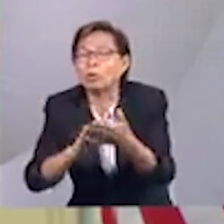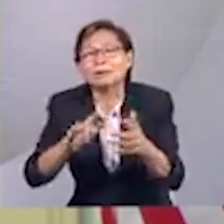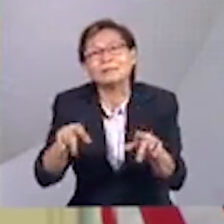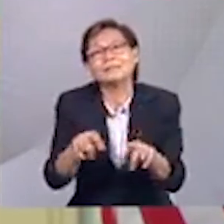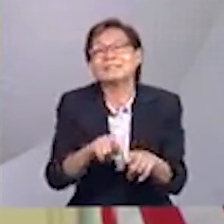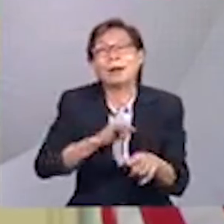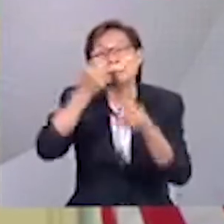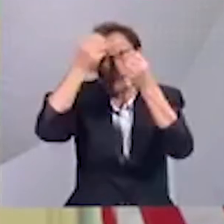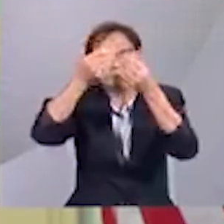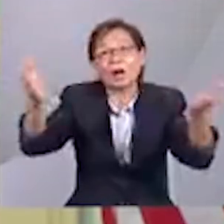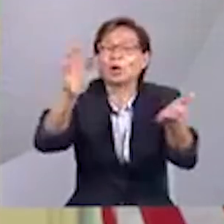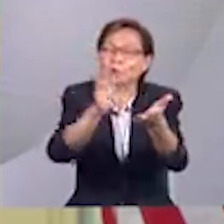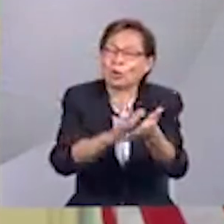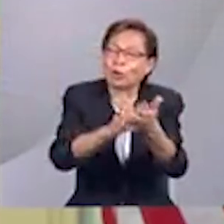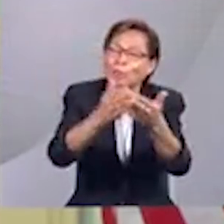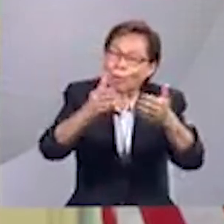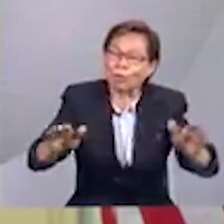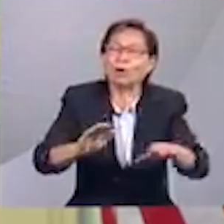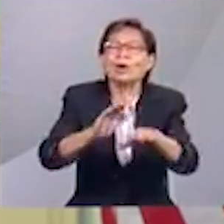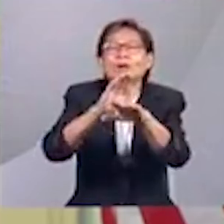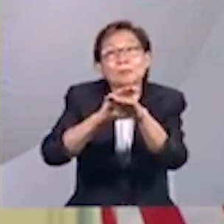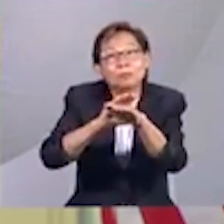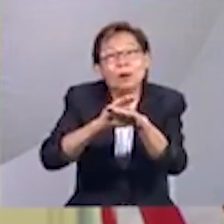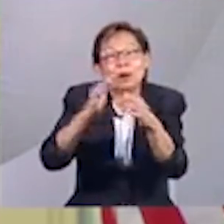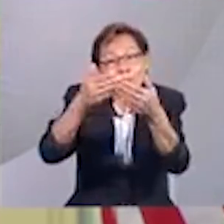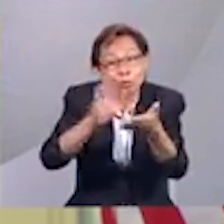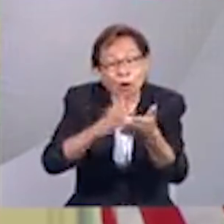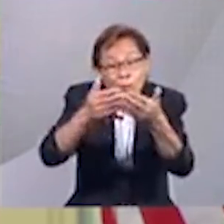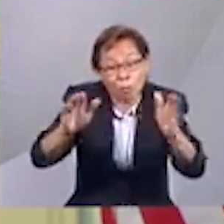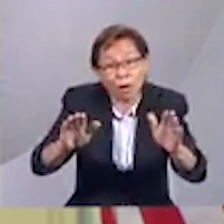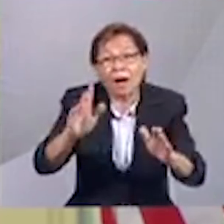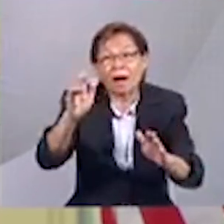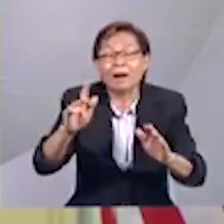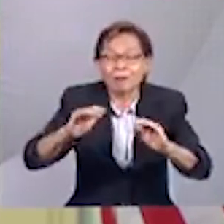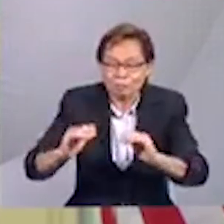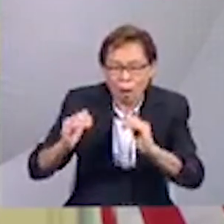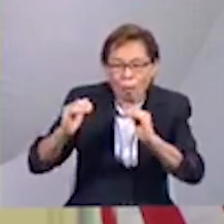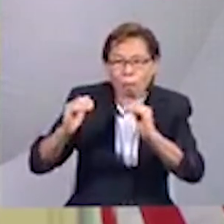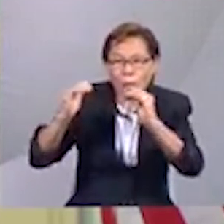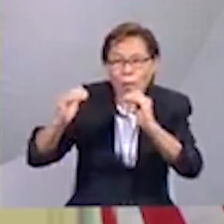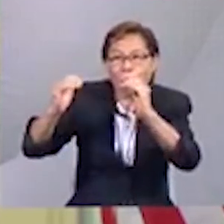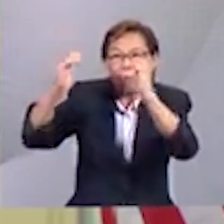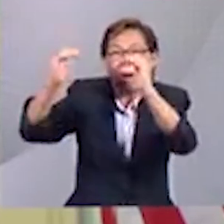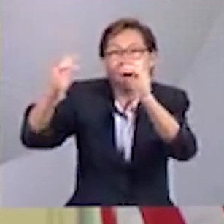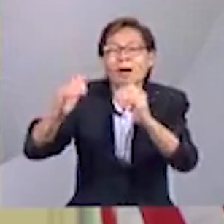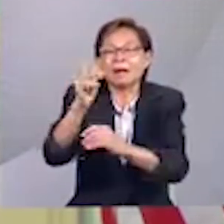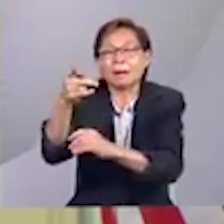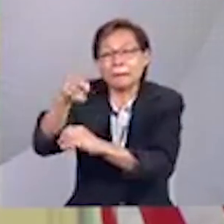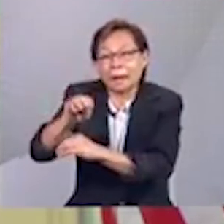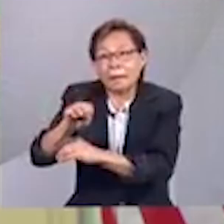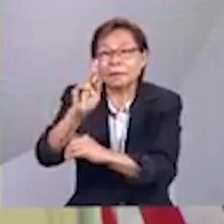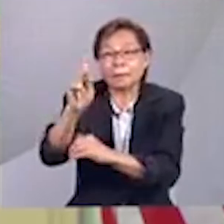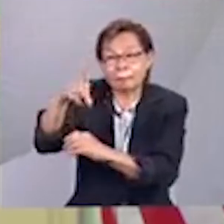maklumkan, sekolah akan dibuka secara berperingkat. KPM akan mengumumkan sebarang